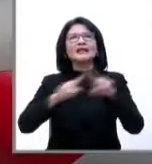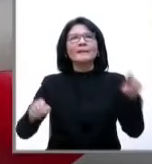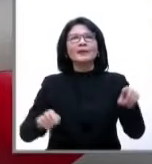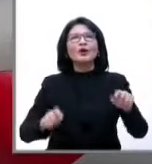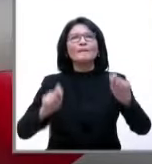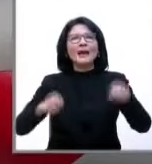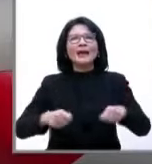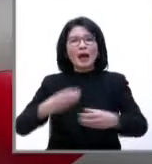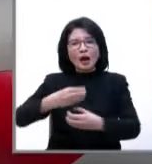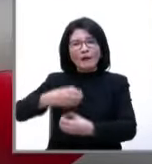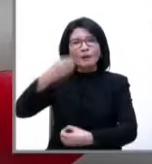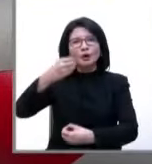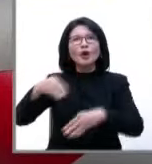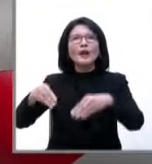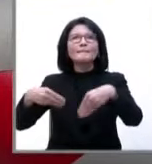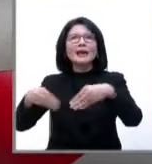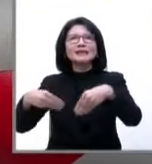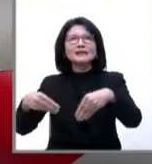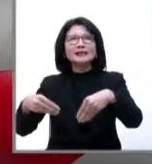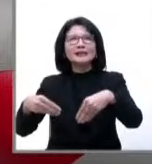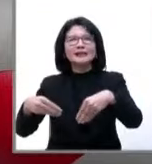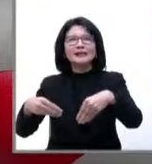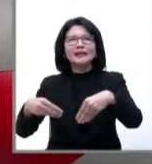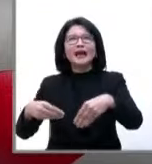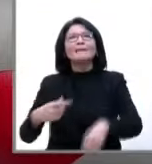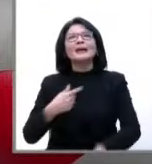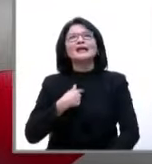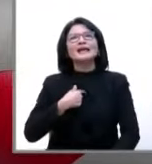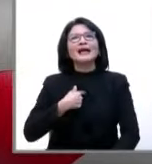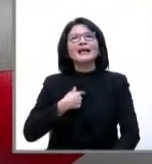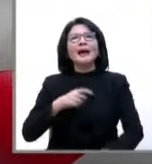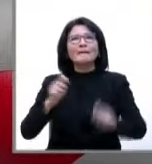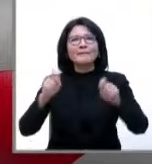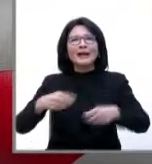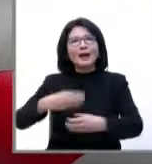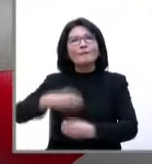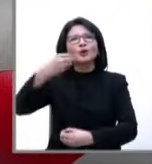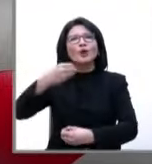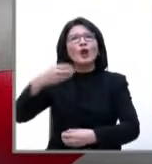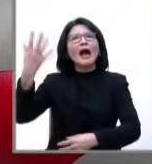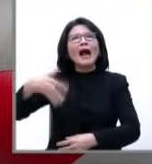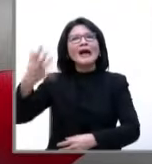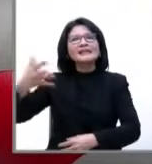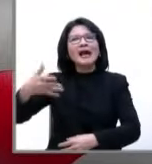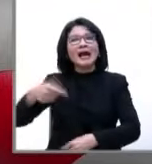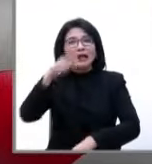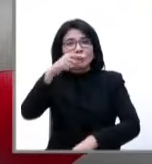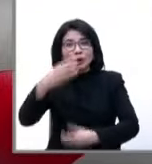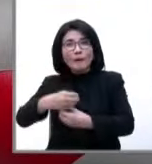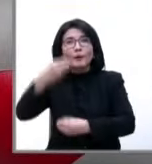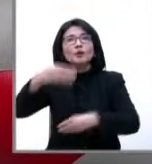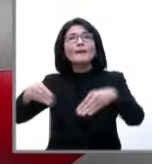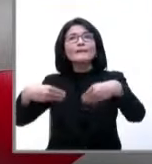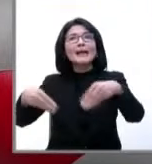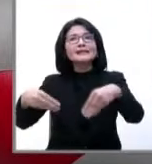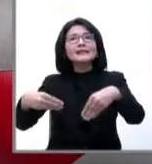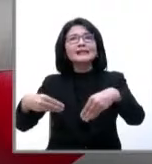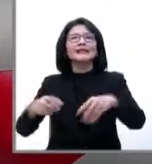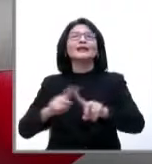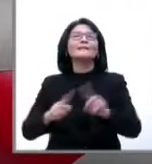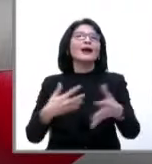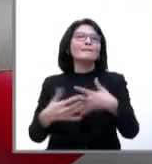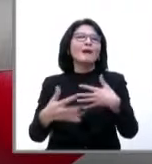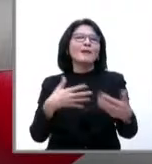plastik itu padahal saya Pak Ganjar Prof Mahfud pakai botol kaca itu gimana itu komitmennya botol plastik semua itu tapi enggak